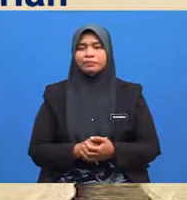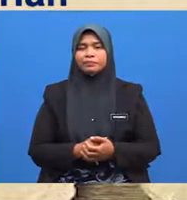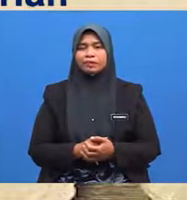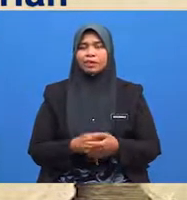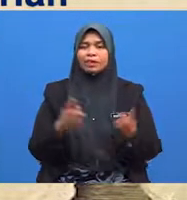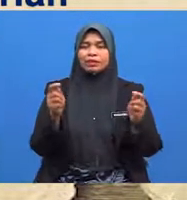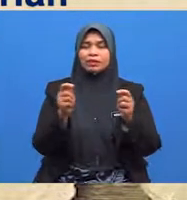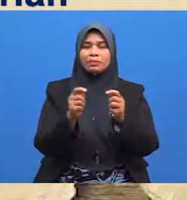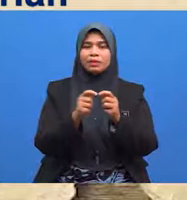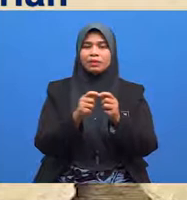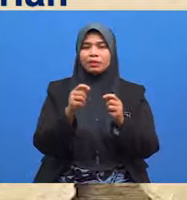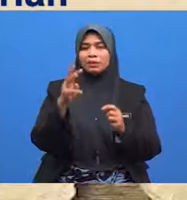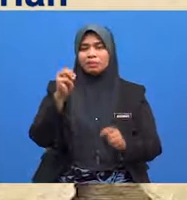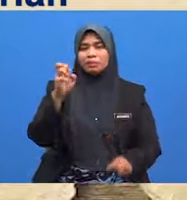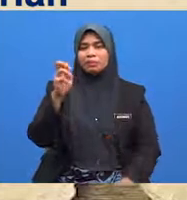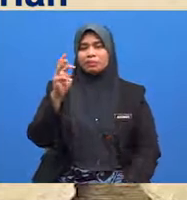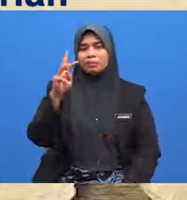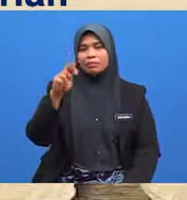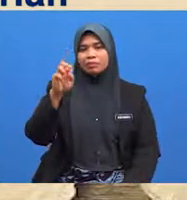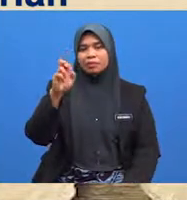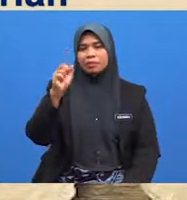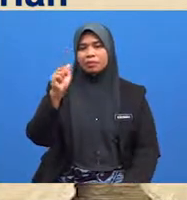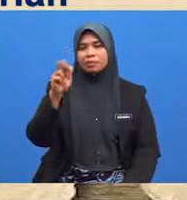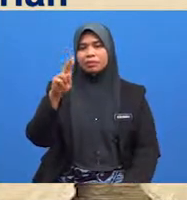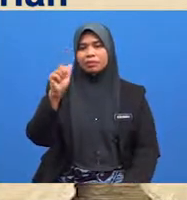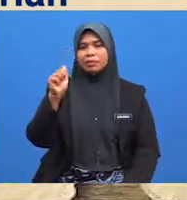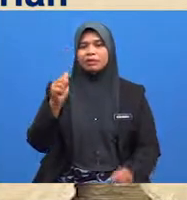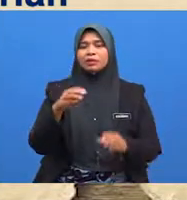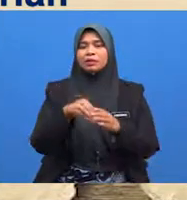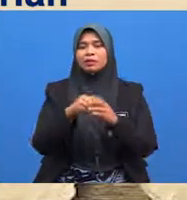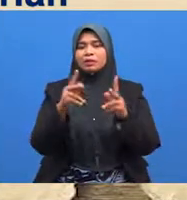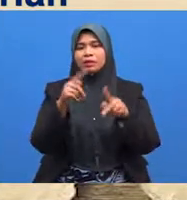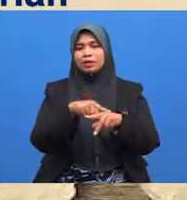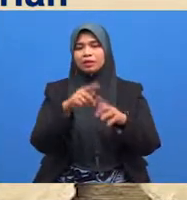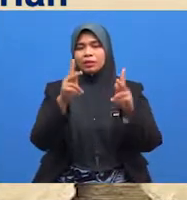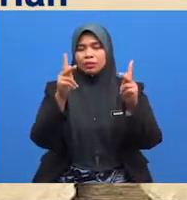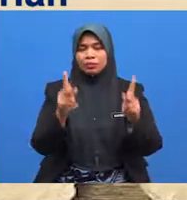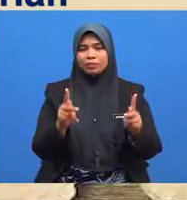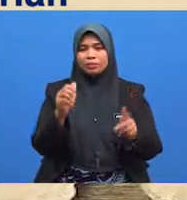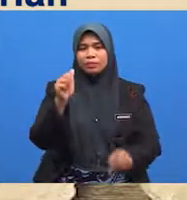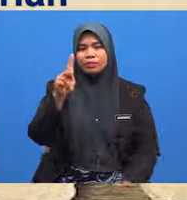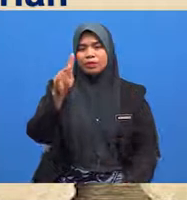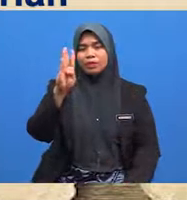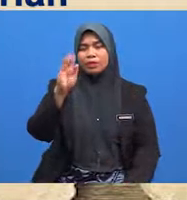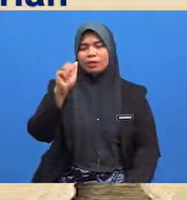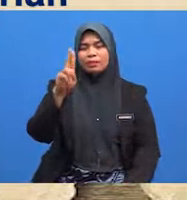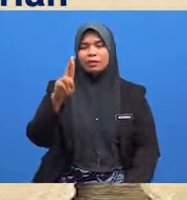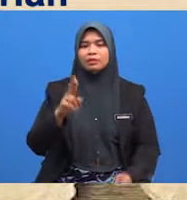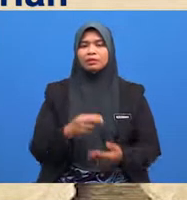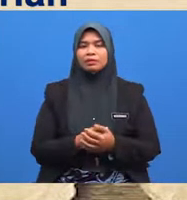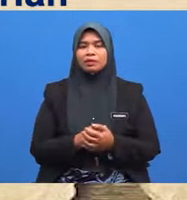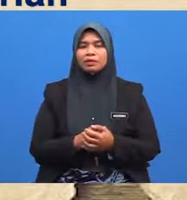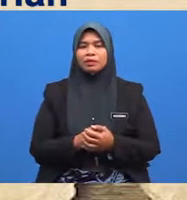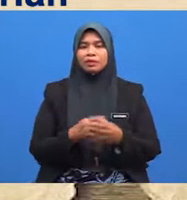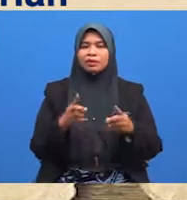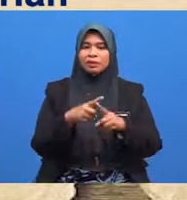menara yang didirikan secara khusus atau berdiri secara sendirian seperti menara yang terdapat di makam